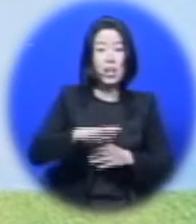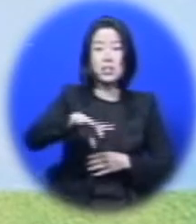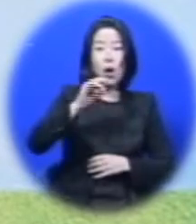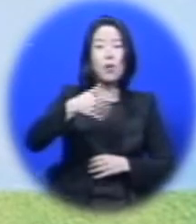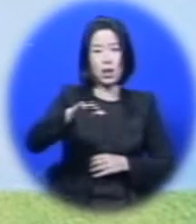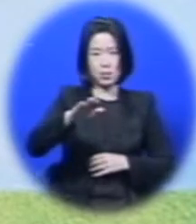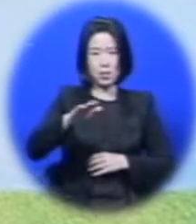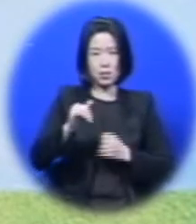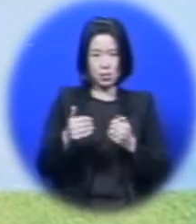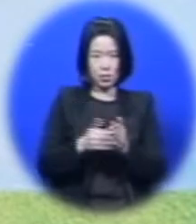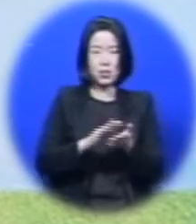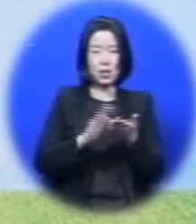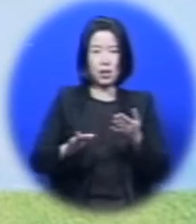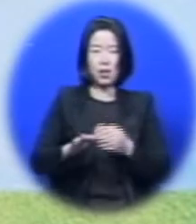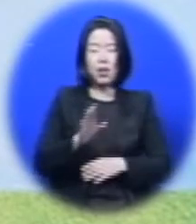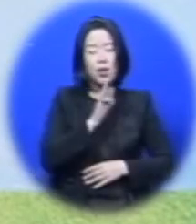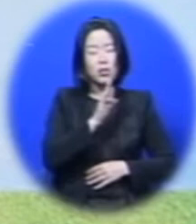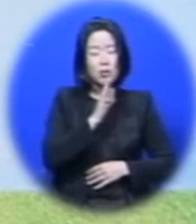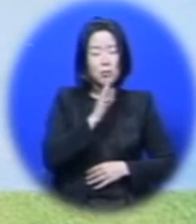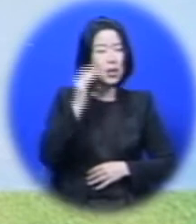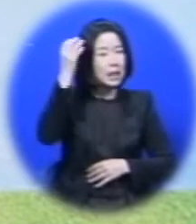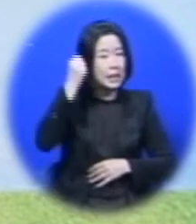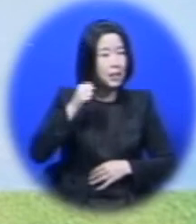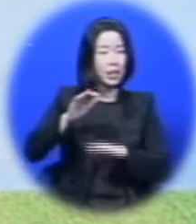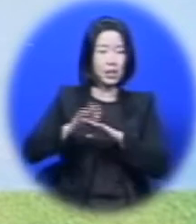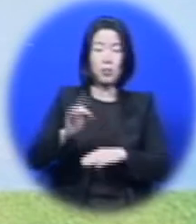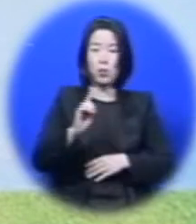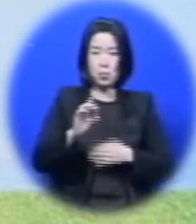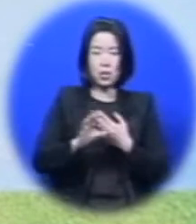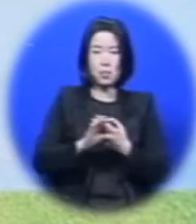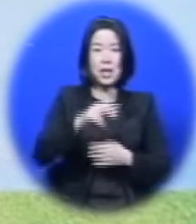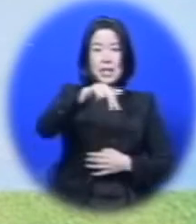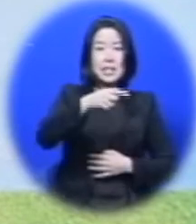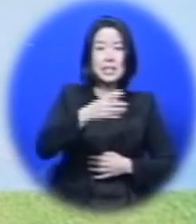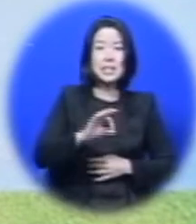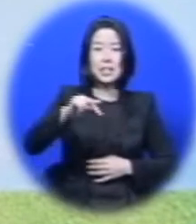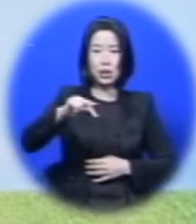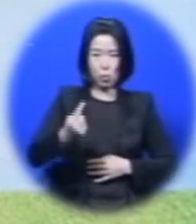가봤습니다. 아주 인상 깊은 곳이 증도라는 곳이었어요.